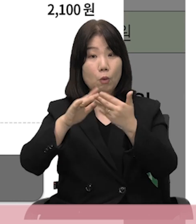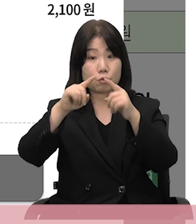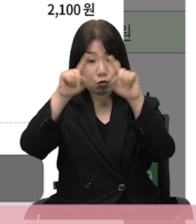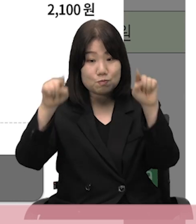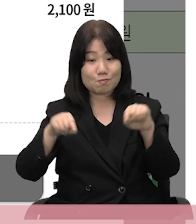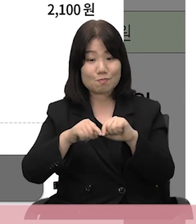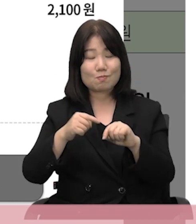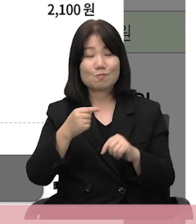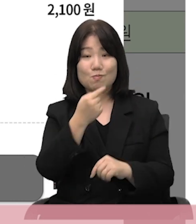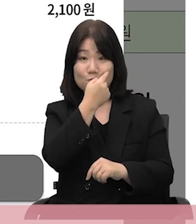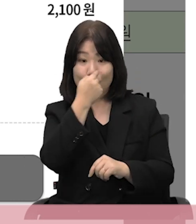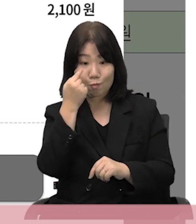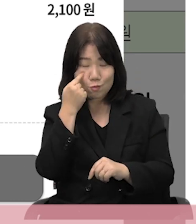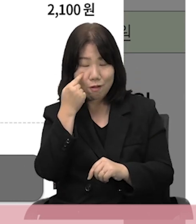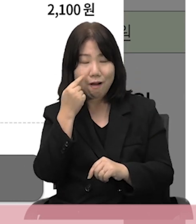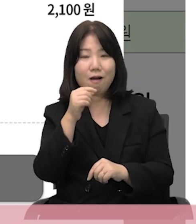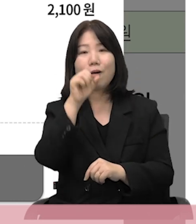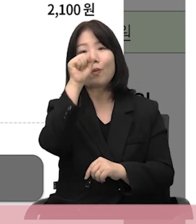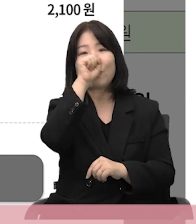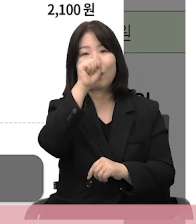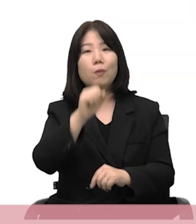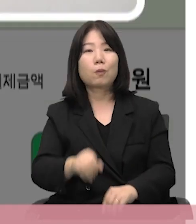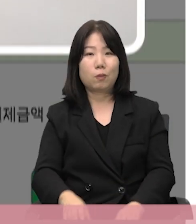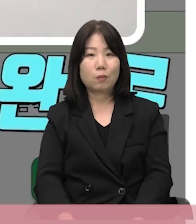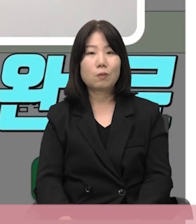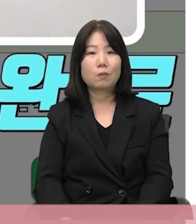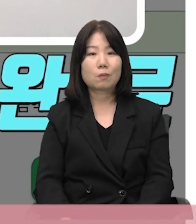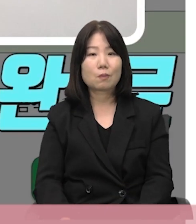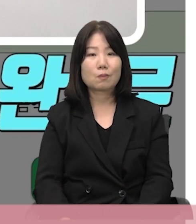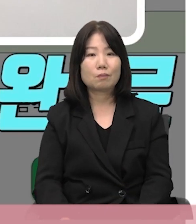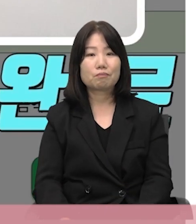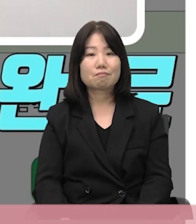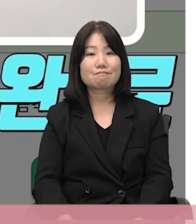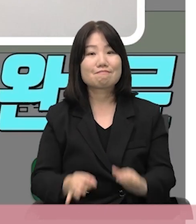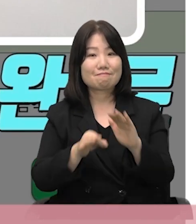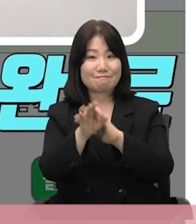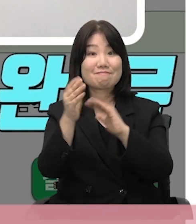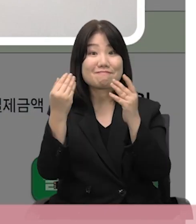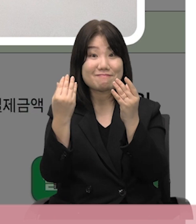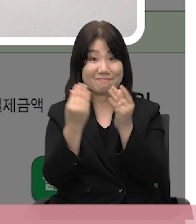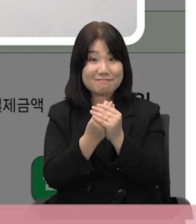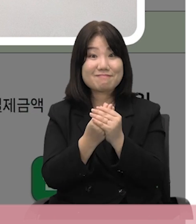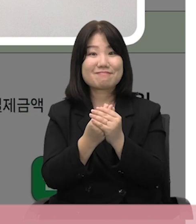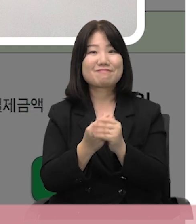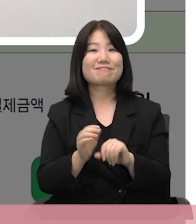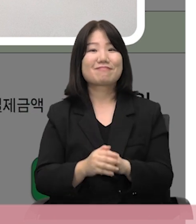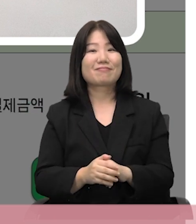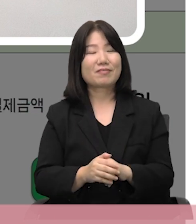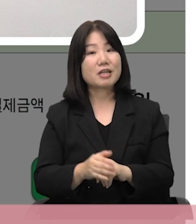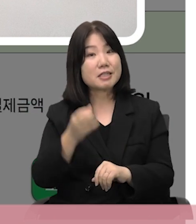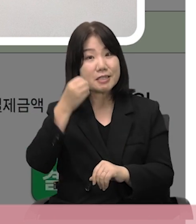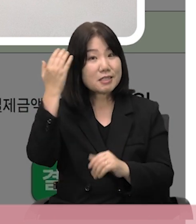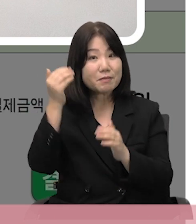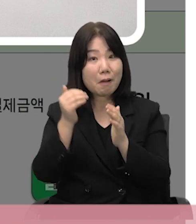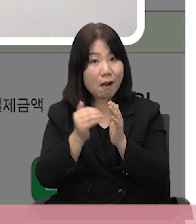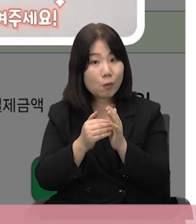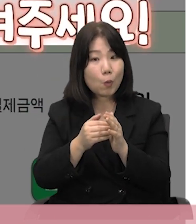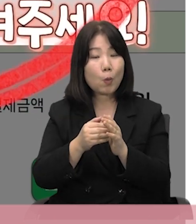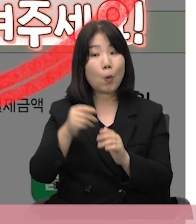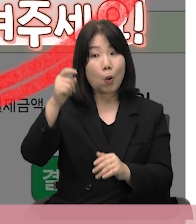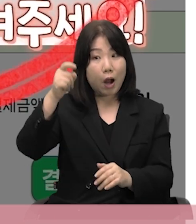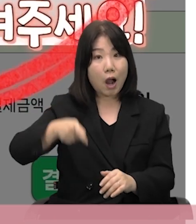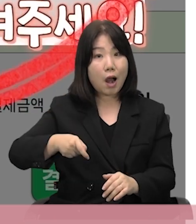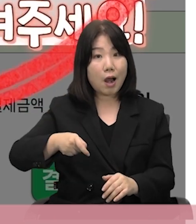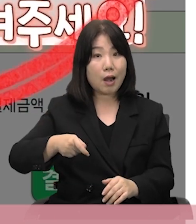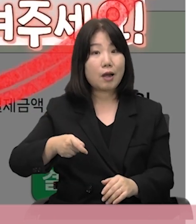산 물품들을 확인할 수 있으니까 좋네요. 결제가 완료되었어요. 잊지 말고 카드 투입구에서